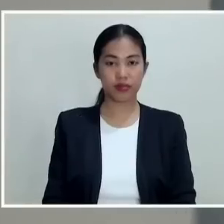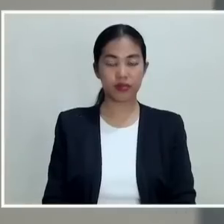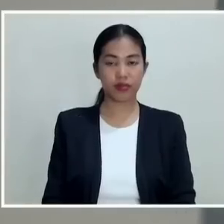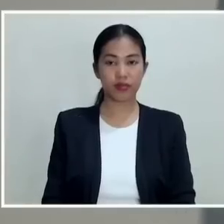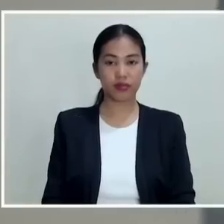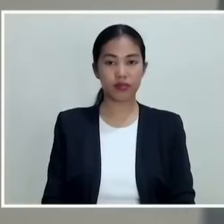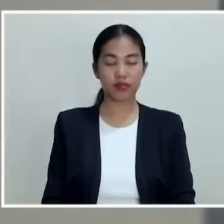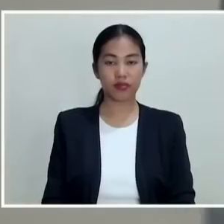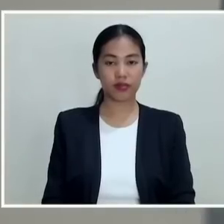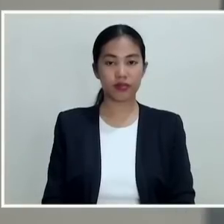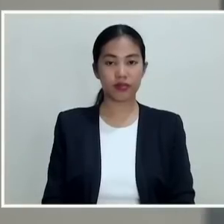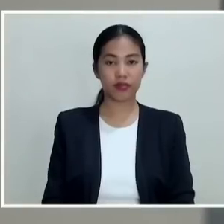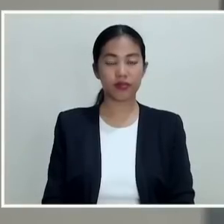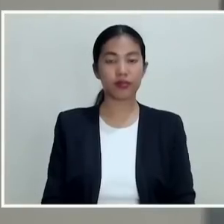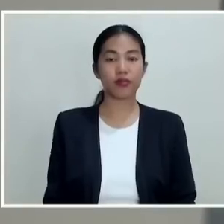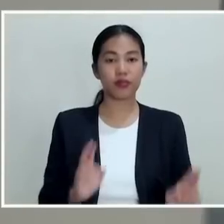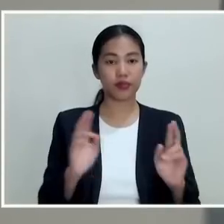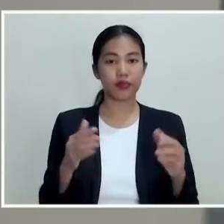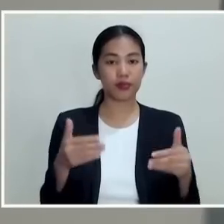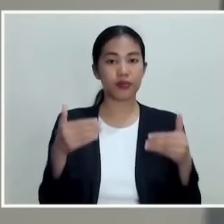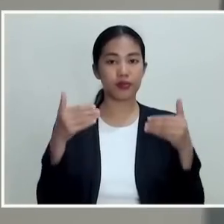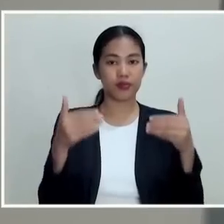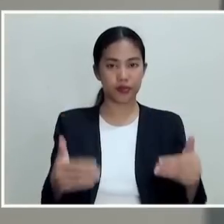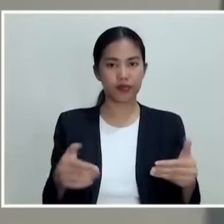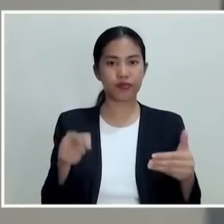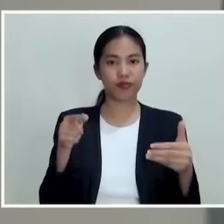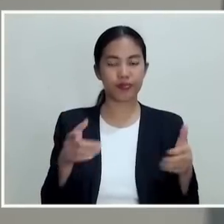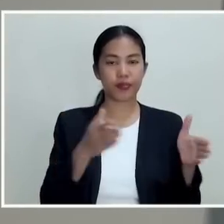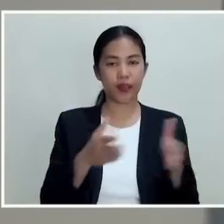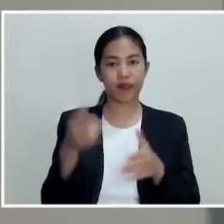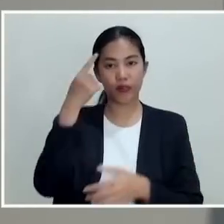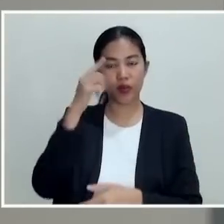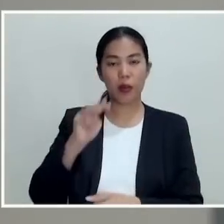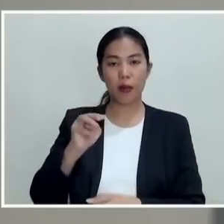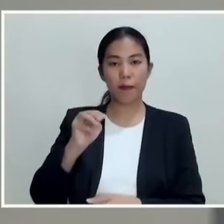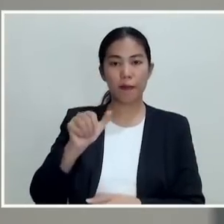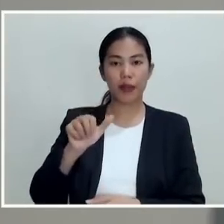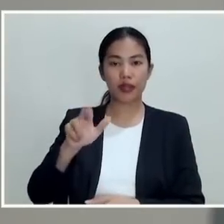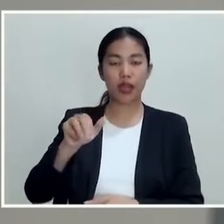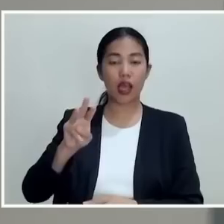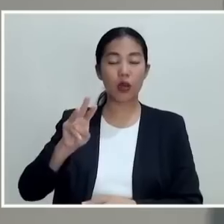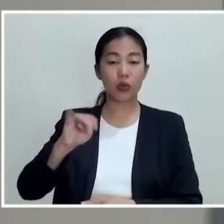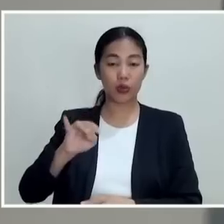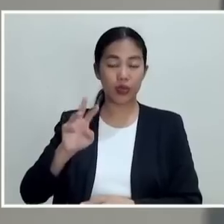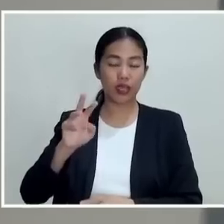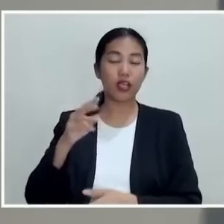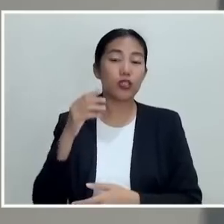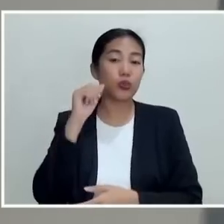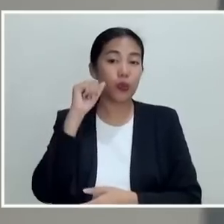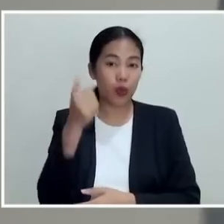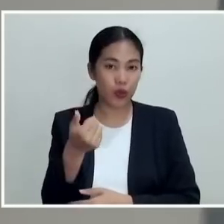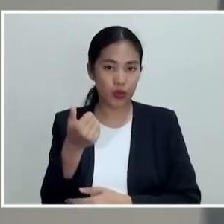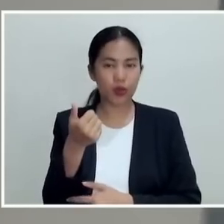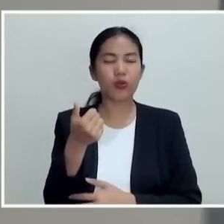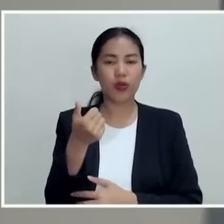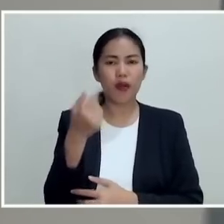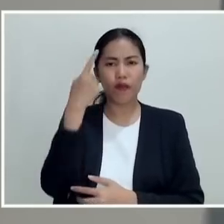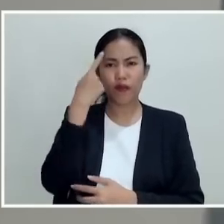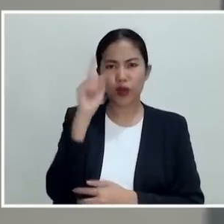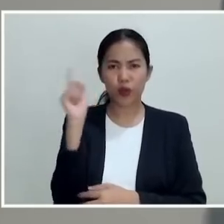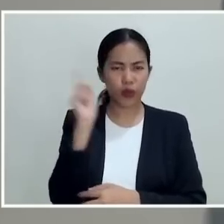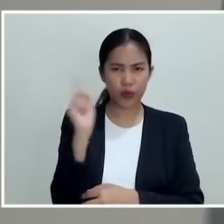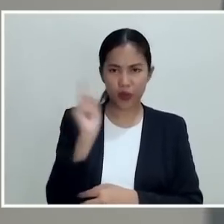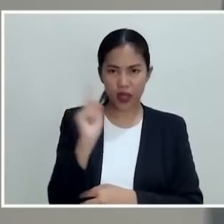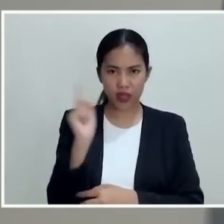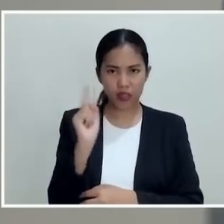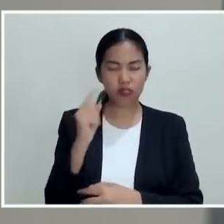Kasado na po ang plebisito sa Marawi City bukas na layong bumuo ng mga bagong barangay. Lumubo kasi ang populasyon sa